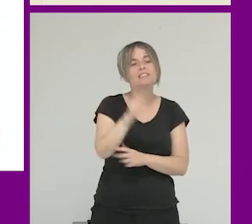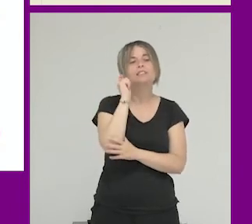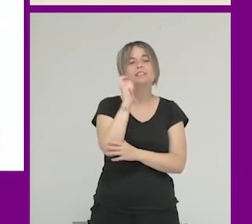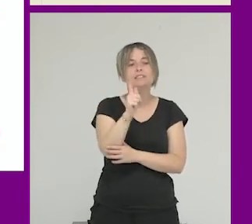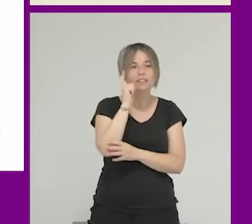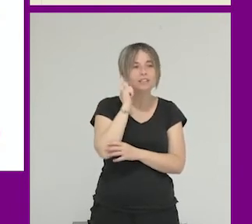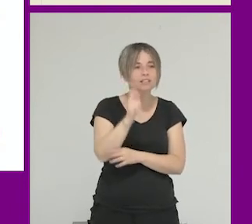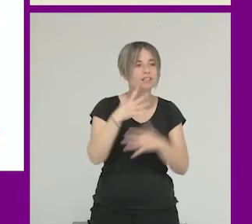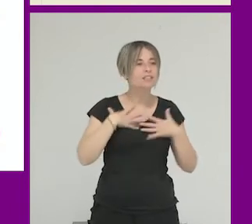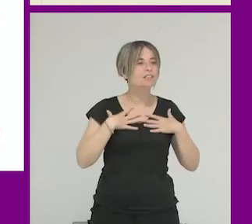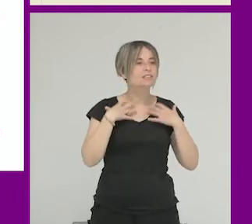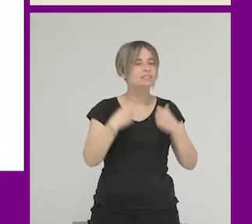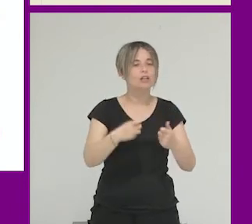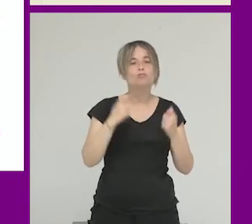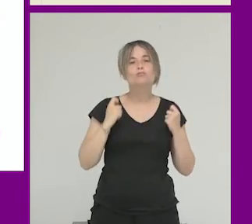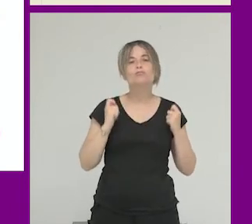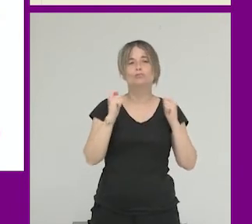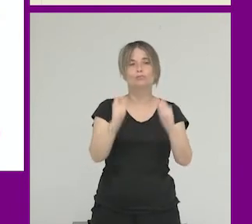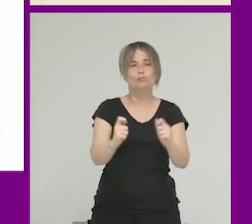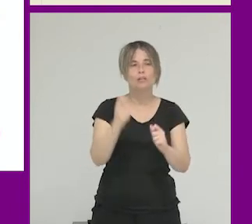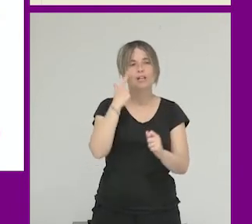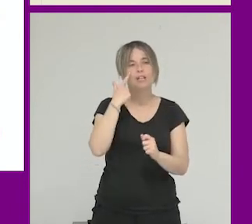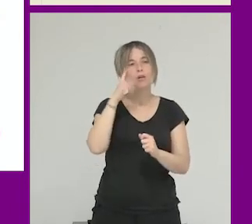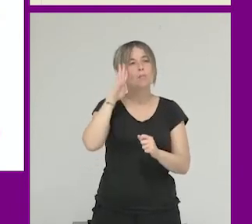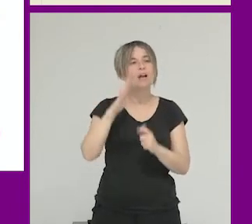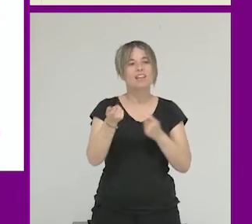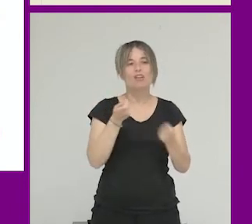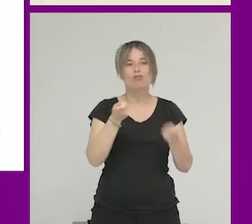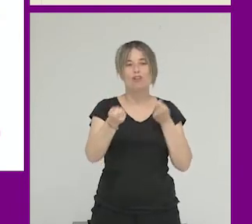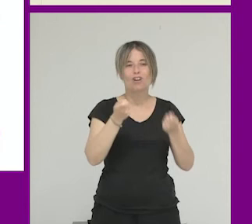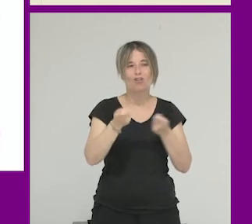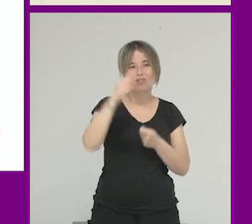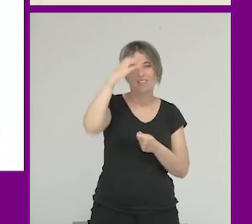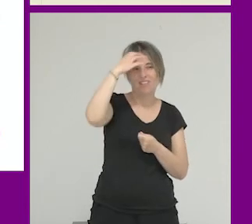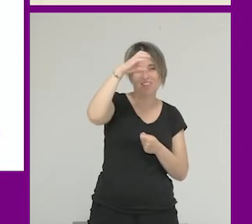indartzen horren esan dakoa, eta merkatuaz eta zientziak